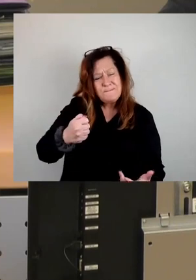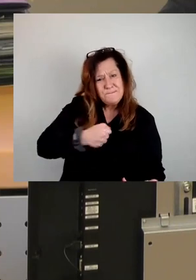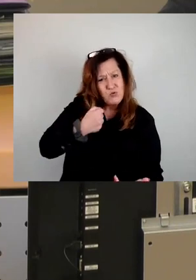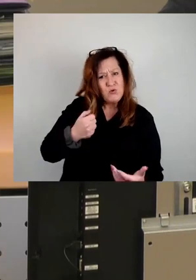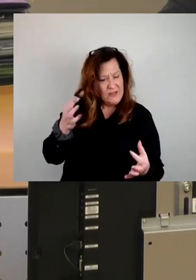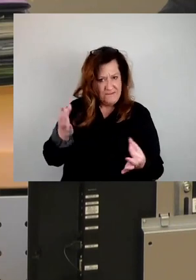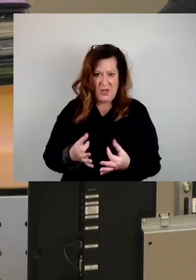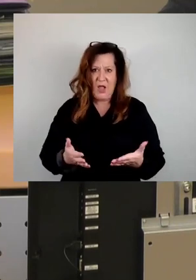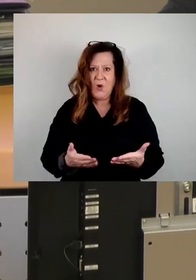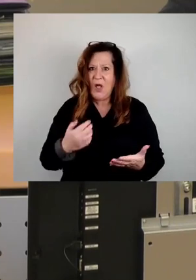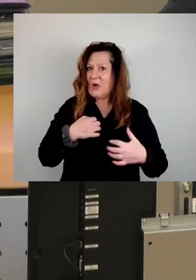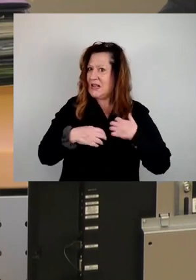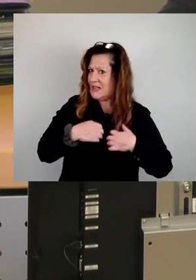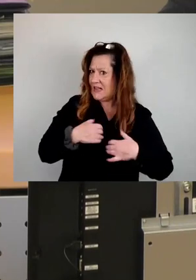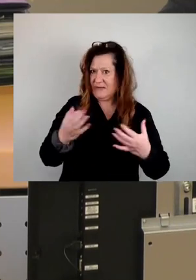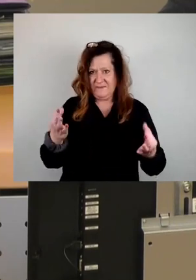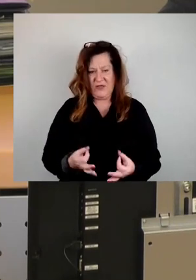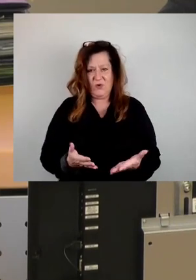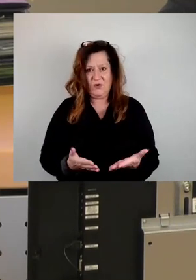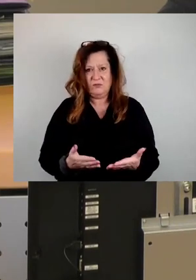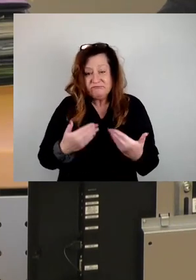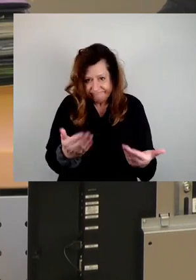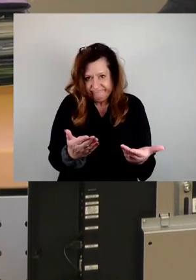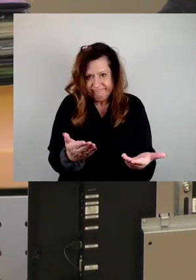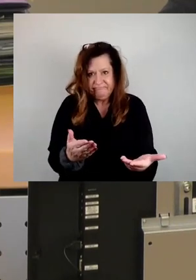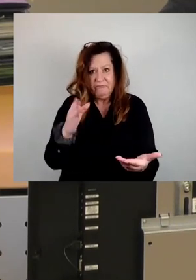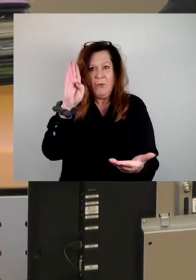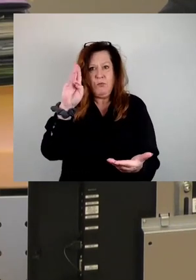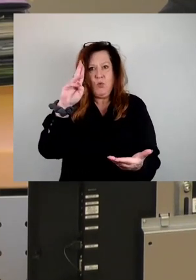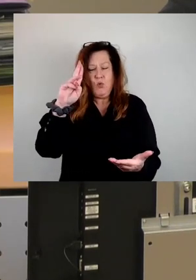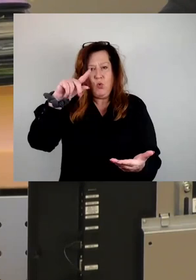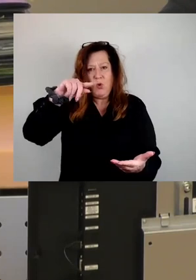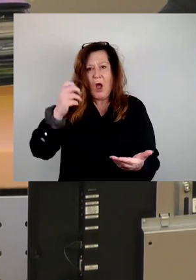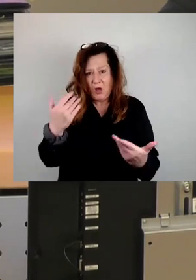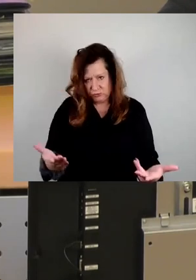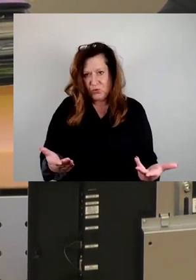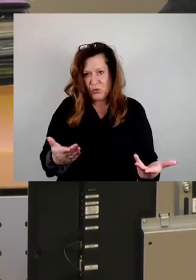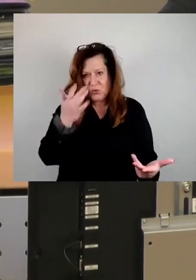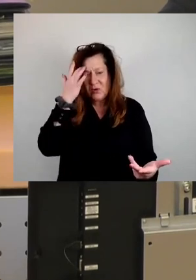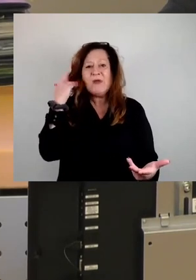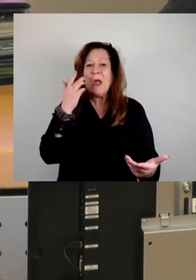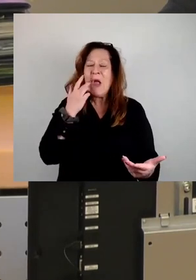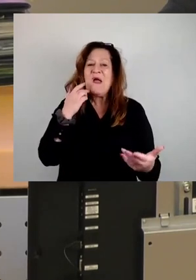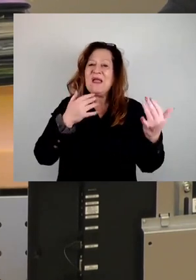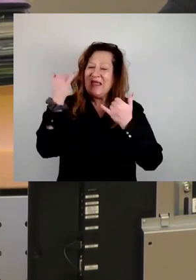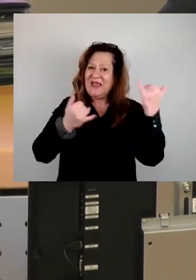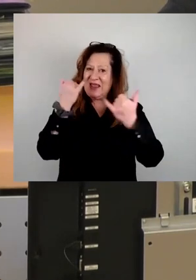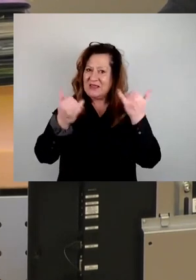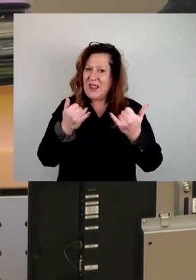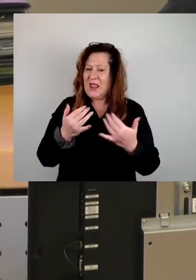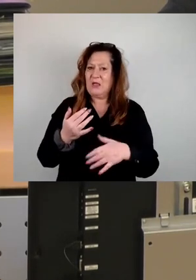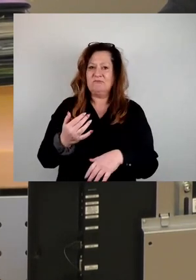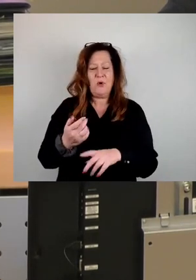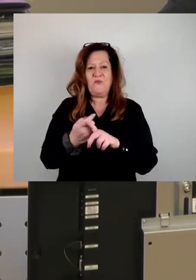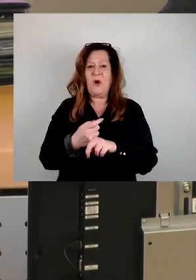Ehrgeiz dazugehört, und das ist ja nun mal sowas. Das müsste, also auf die Idee zu kommen, sich zu bewerben, ist ja wirklich, Herr Oberbürgermeister, ja, ein